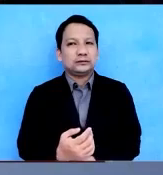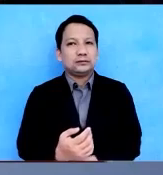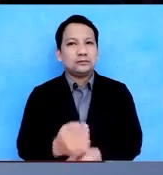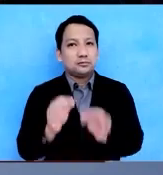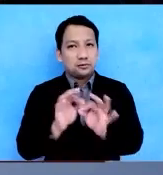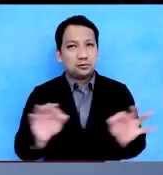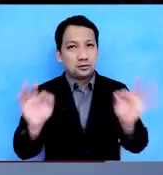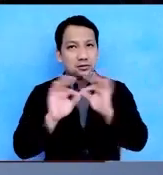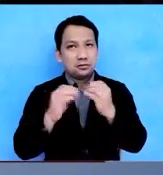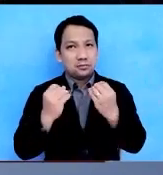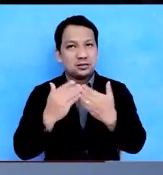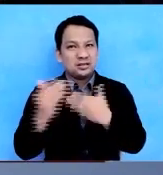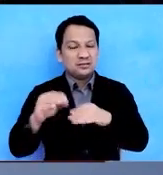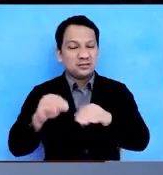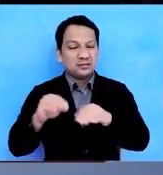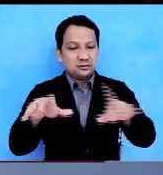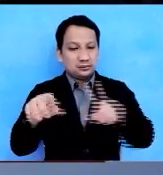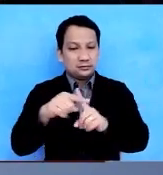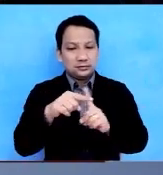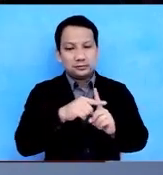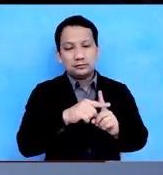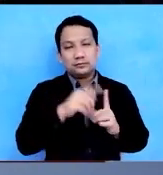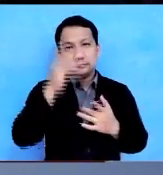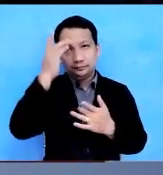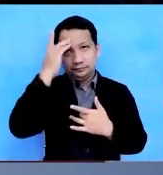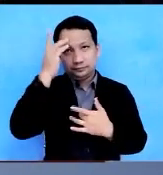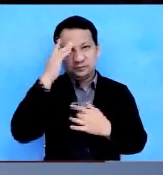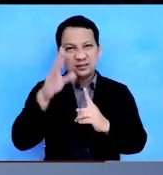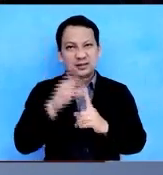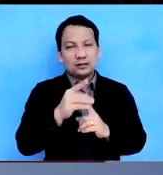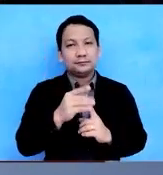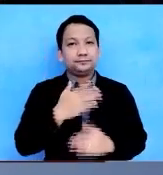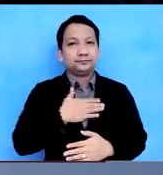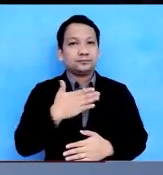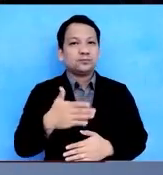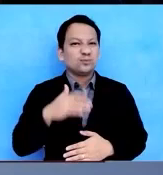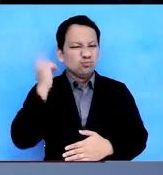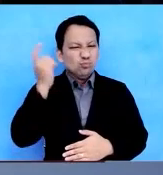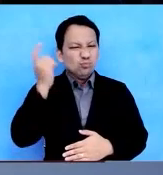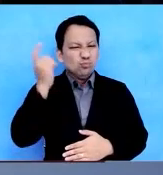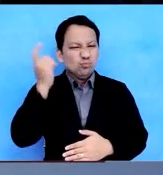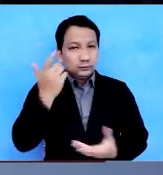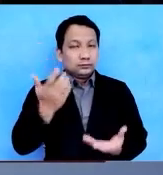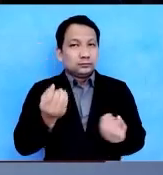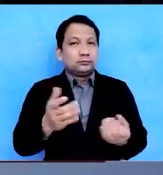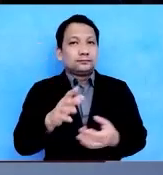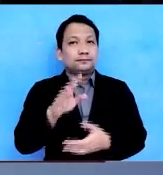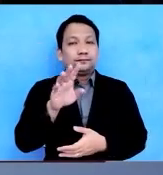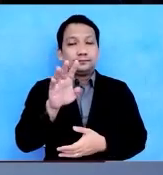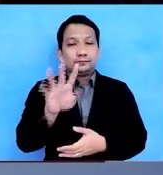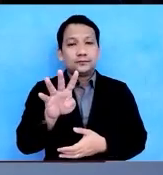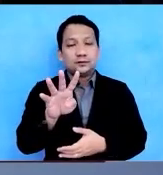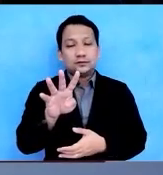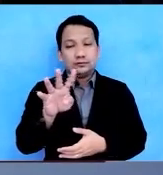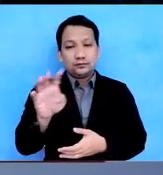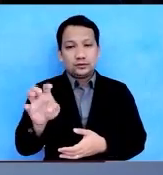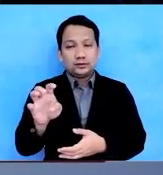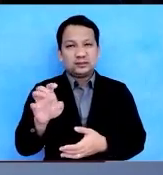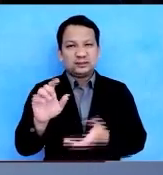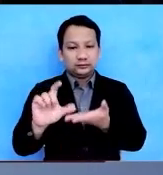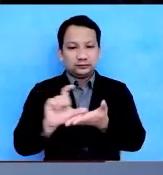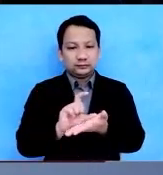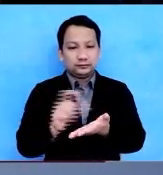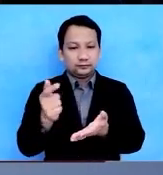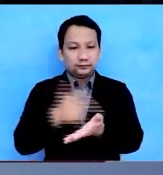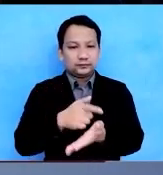ulit ng tinatamaan ng virus ay ang nakuwang commitment ng gobyerno sa halos 400,000 doses ng